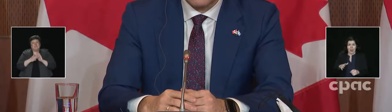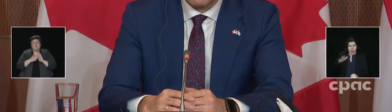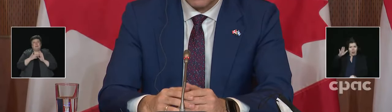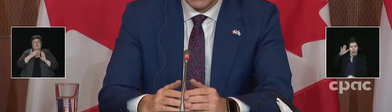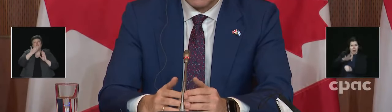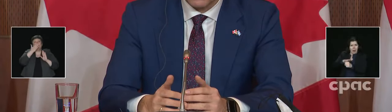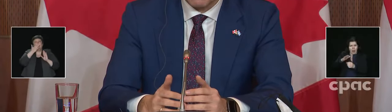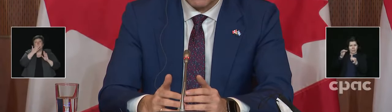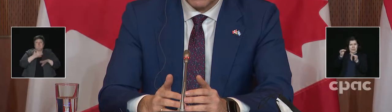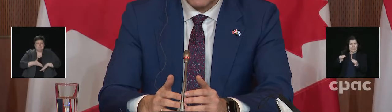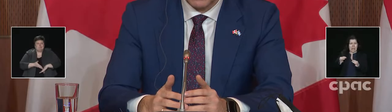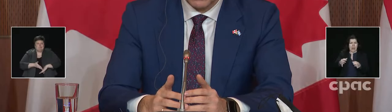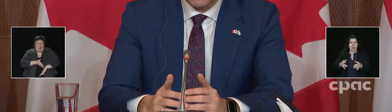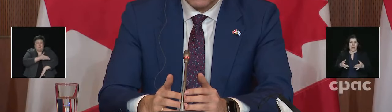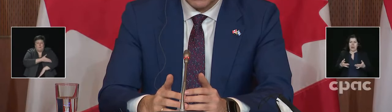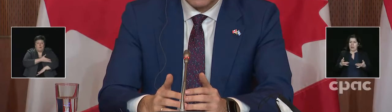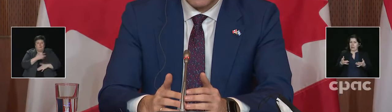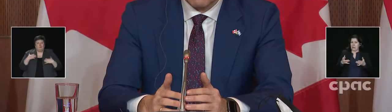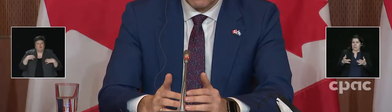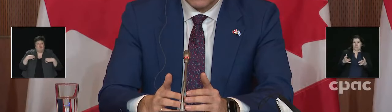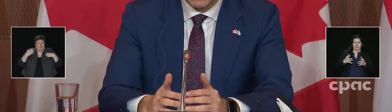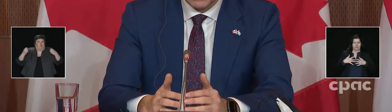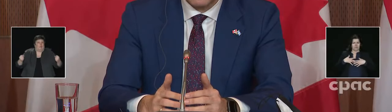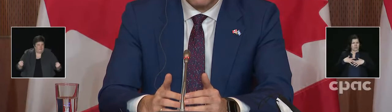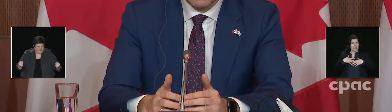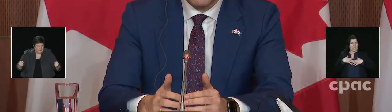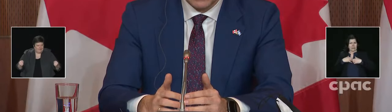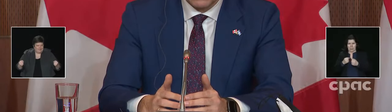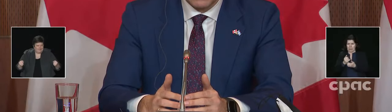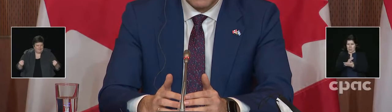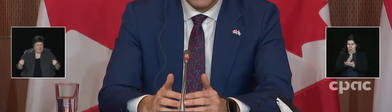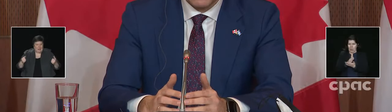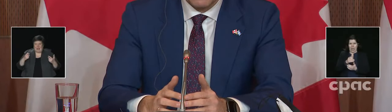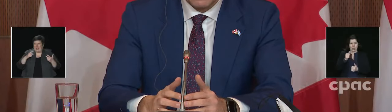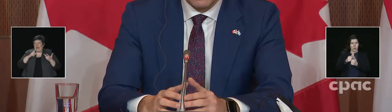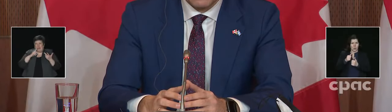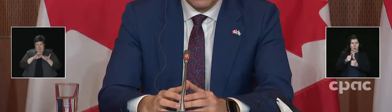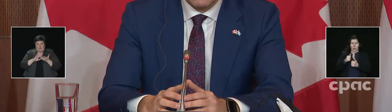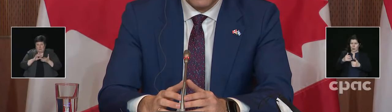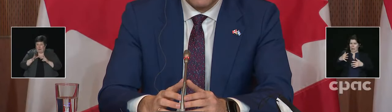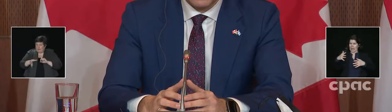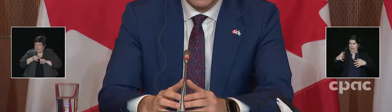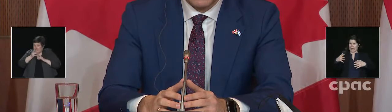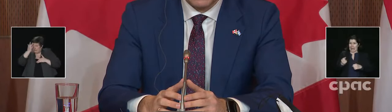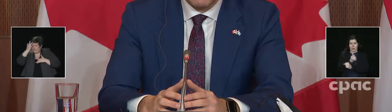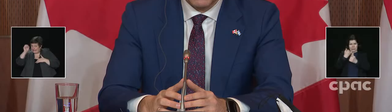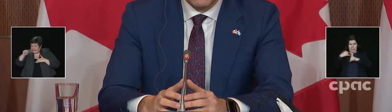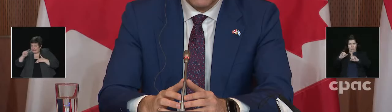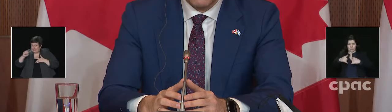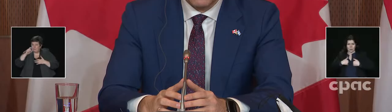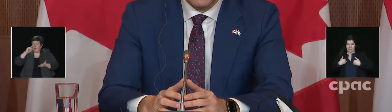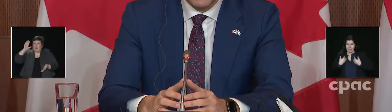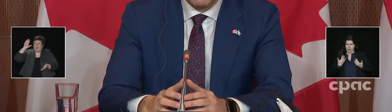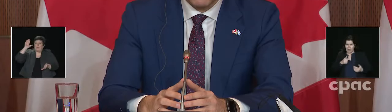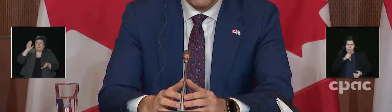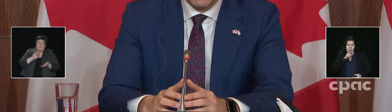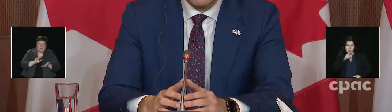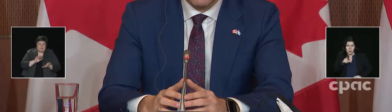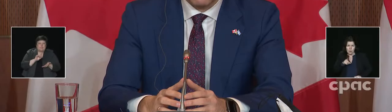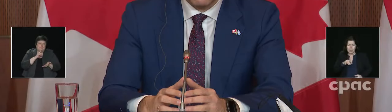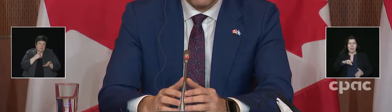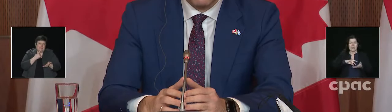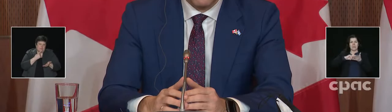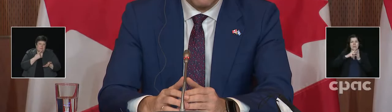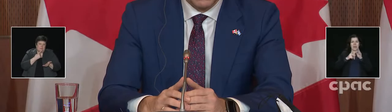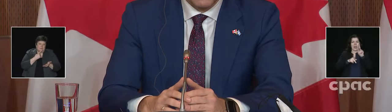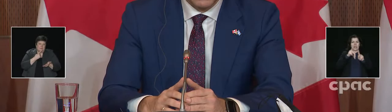va connaître un épisode de santé modéré ou qu'il va s'en sortir à la fin de cet épisode. Donc, les gens doivent comprendre